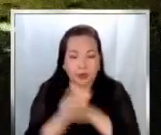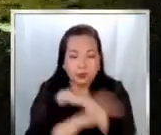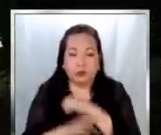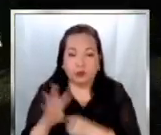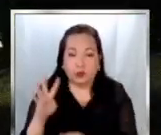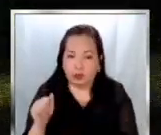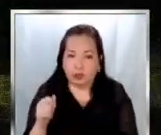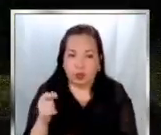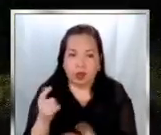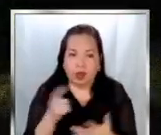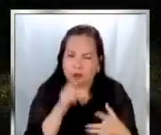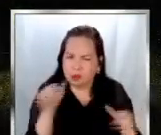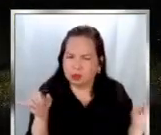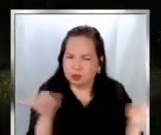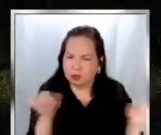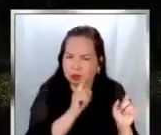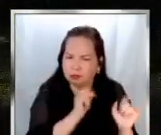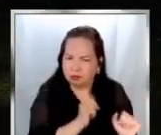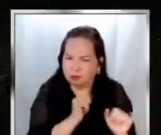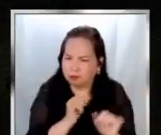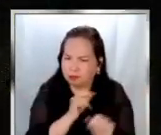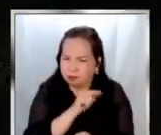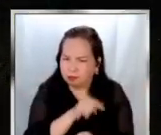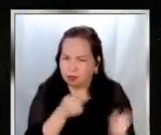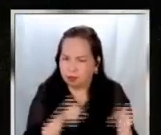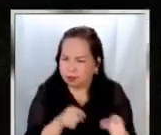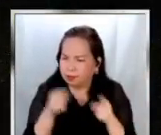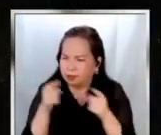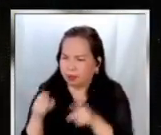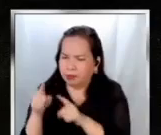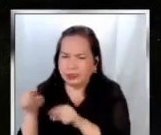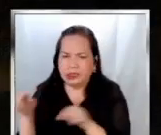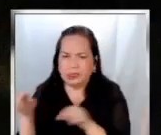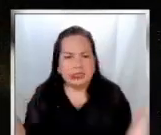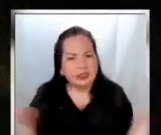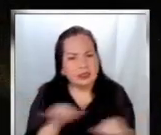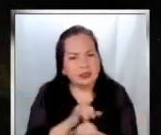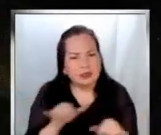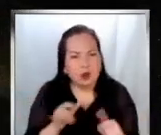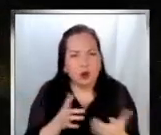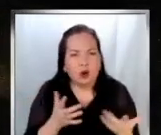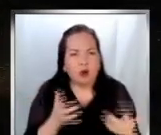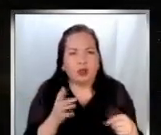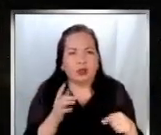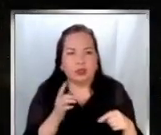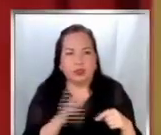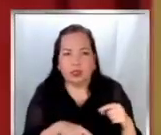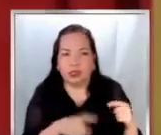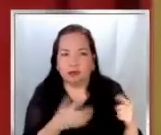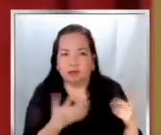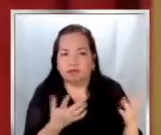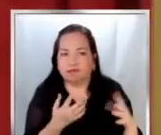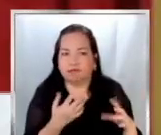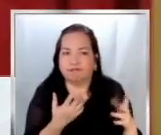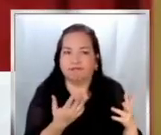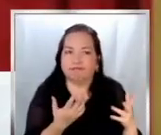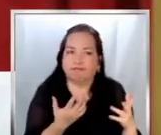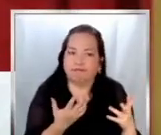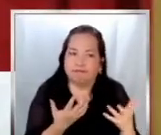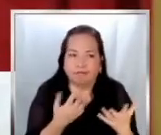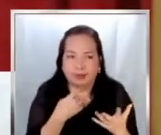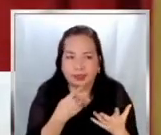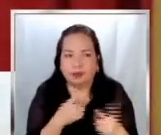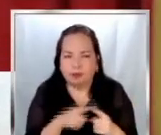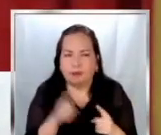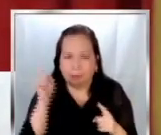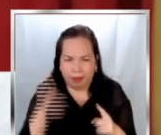alarming. Ano? Pero there is a pattern and I think we should look into this. Kasama sa mga rekomendasyon ng